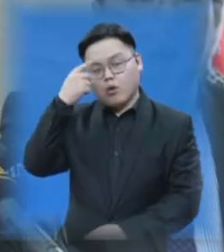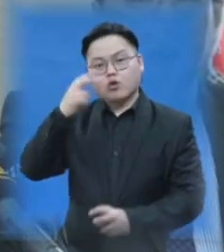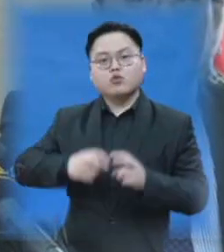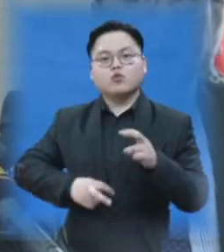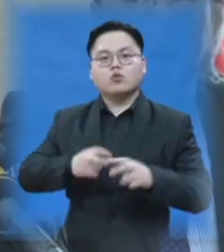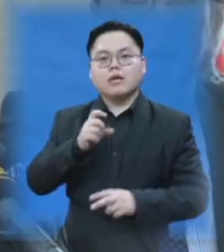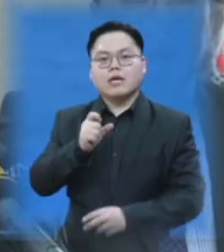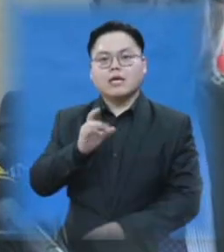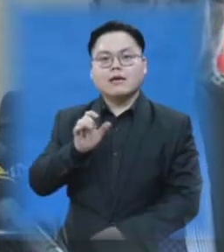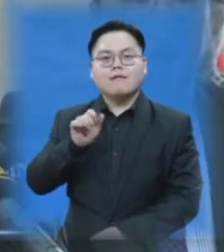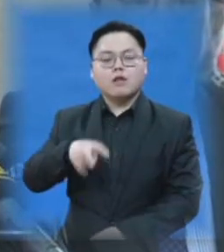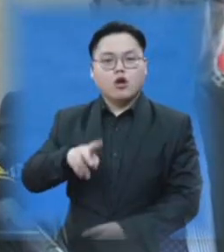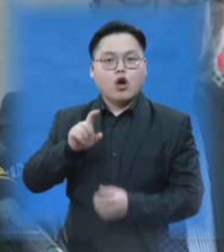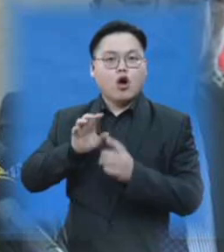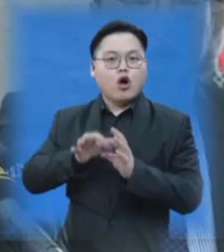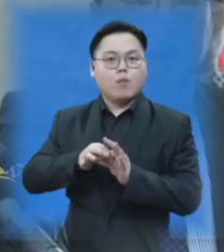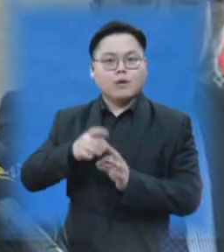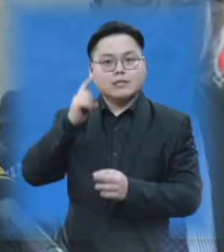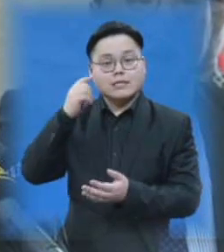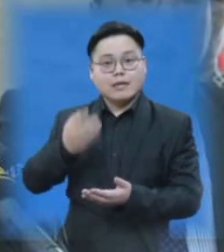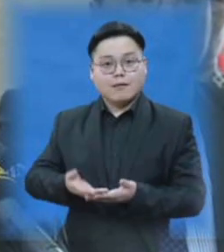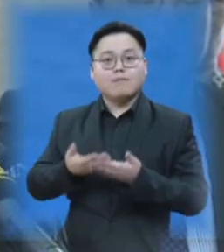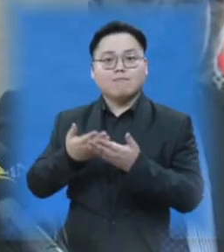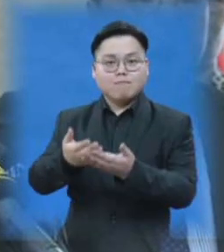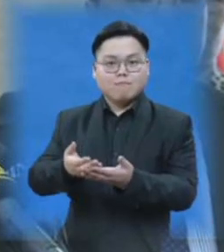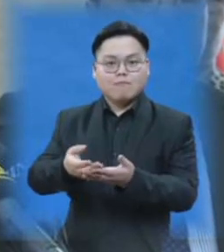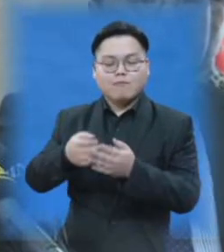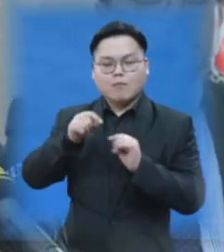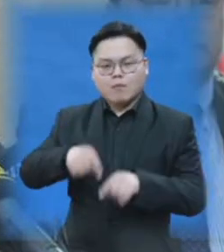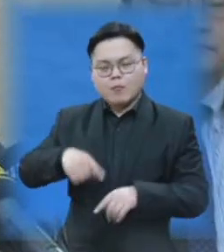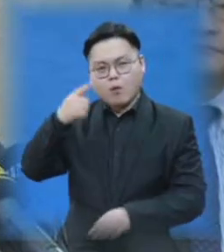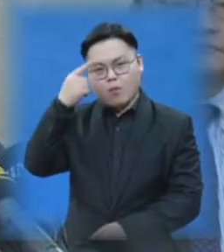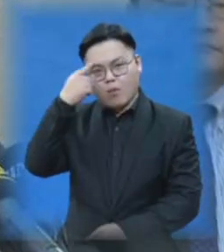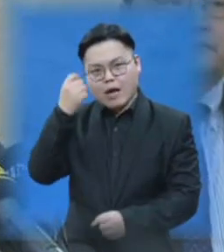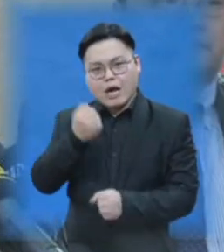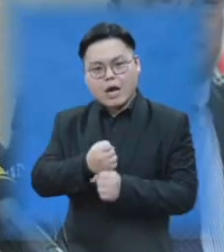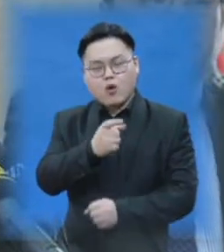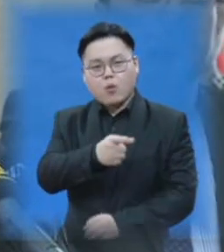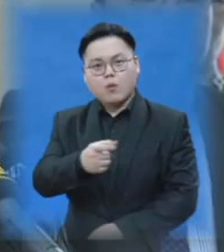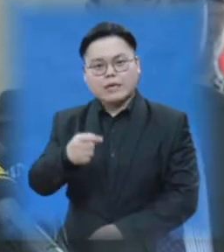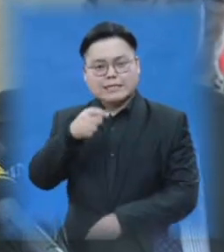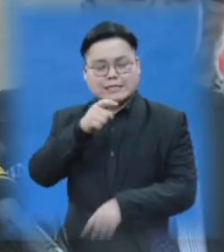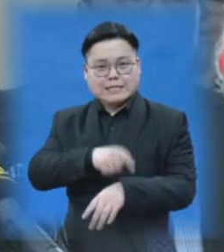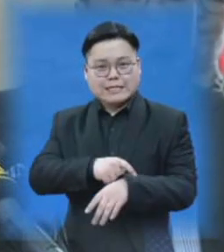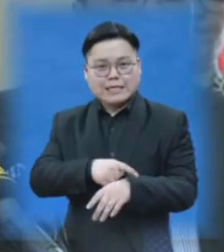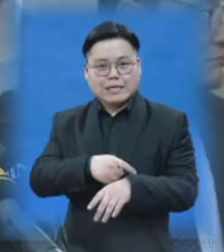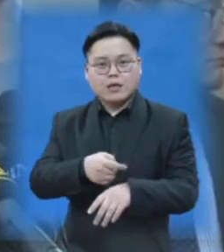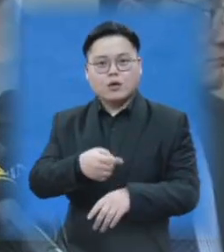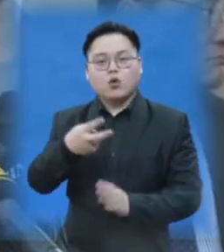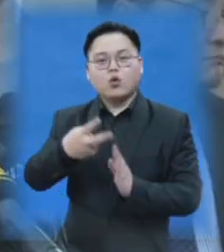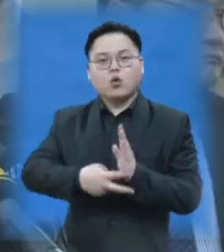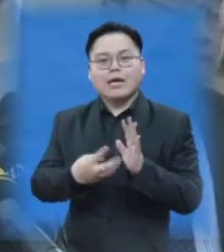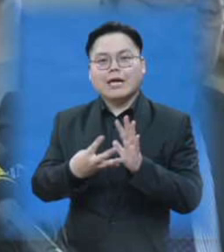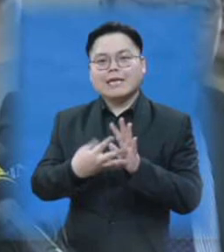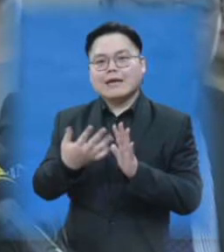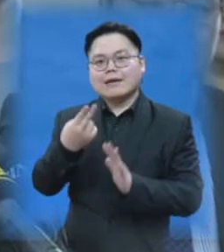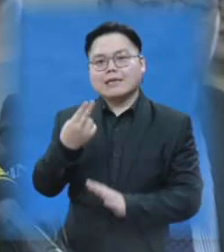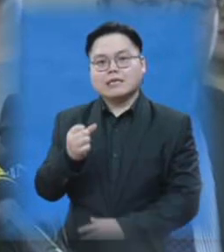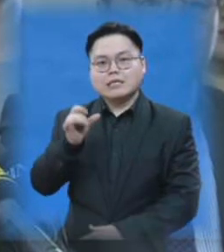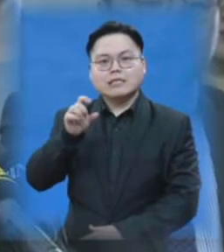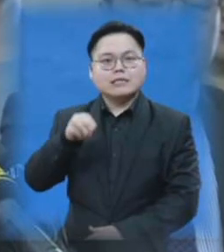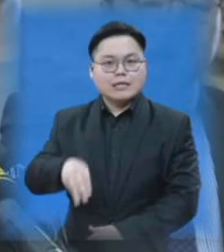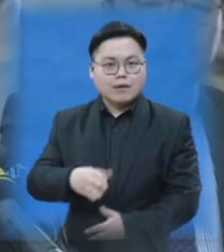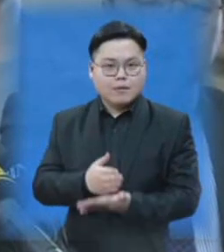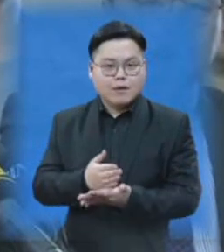байна. Өнөөдөр Монгол улсад ажил хөдөлмөр хийж байгаа хүмүүсийн цагийн хөдөлмөрийн хүнсний доош хэмжээ 95 цент байна. Амжиргааны багцлагч доош